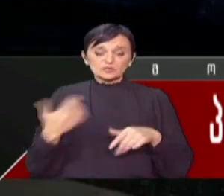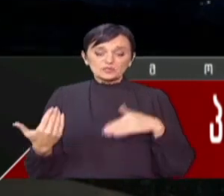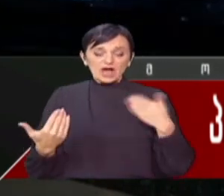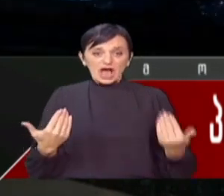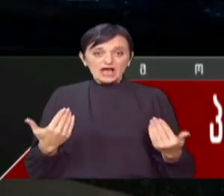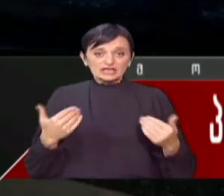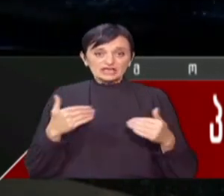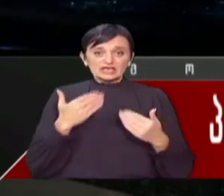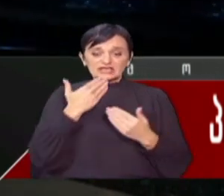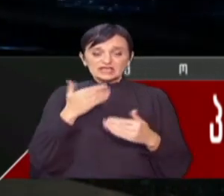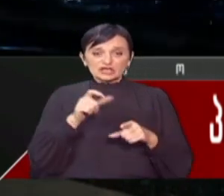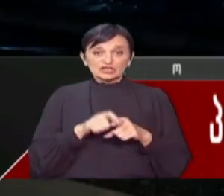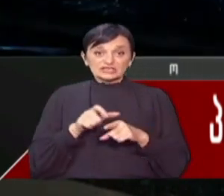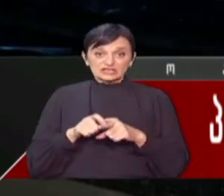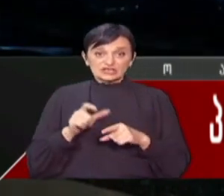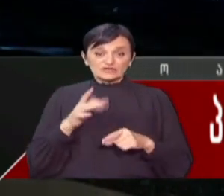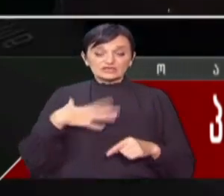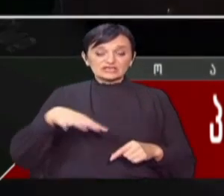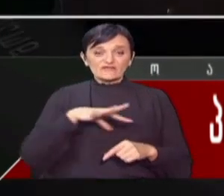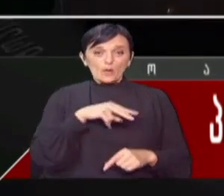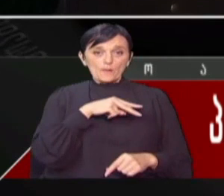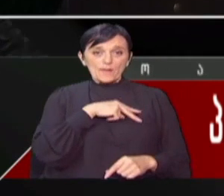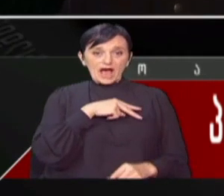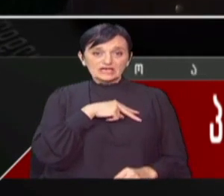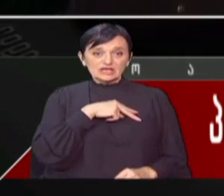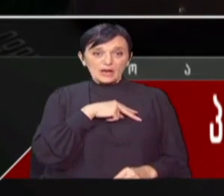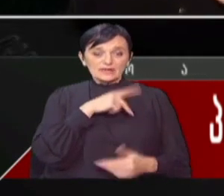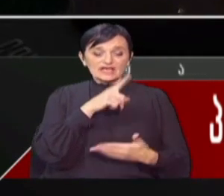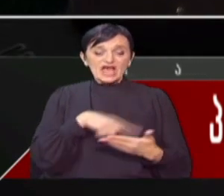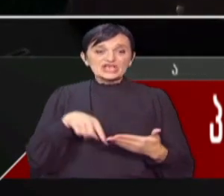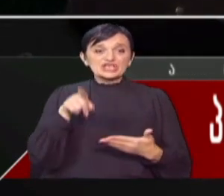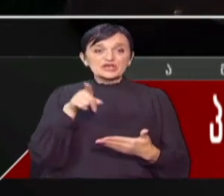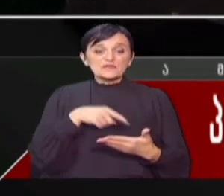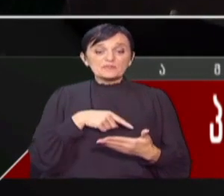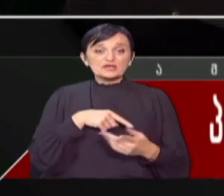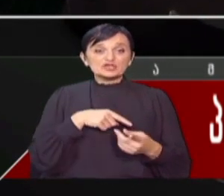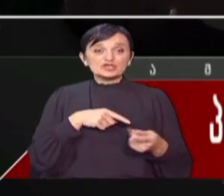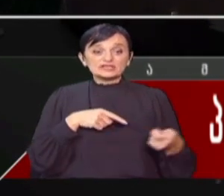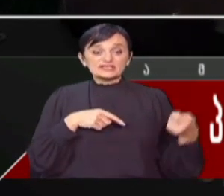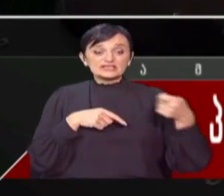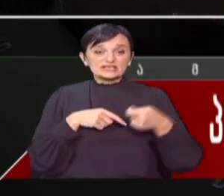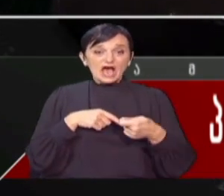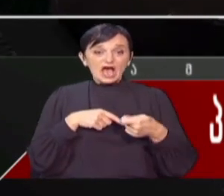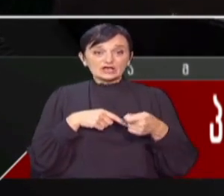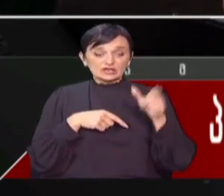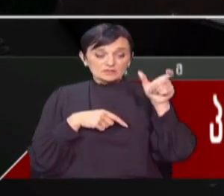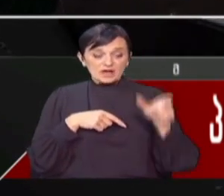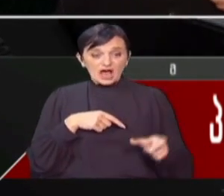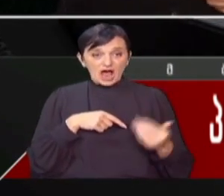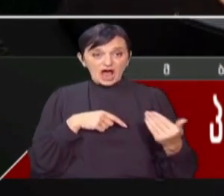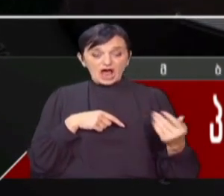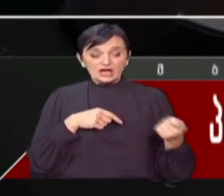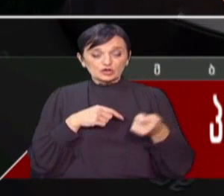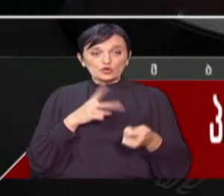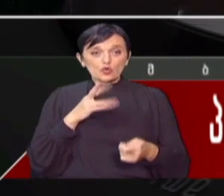dasqniti sitqvebi aghnishnuli sitqvit sakartvelos parlamentidan anu impeachmentis წარმდგენი ავტორი მხარის მხრიდან